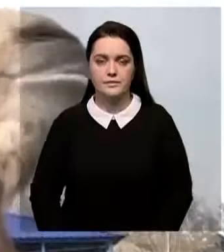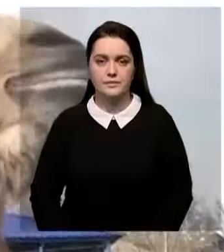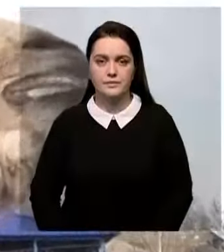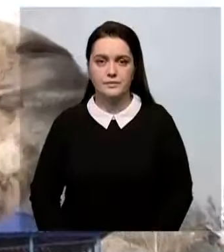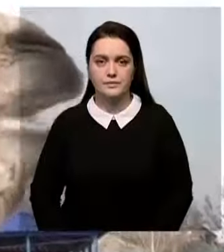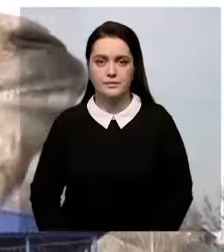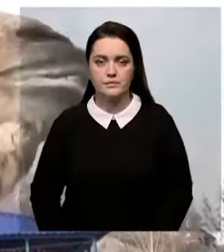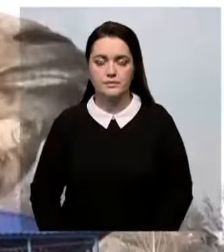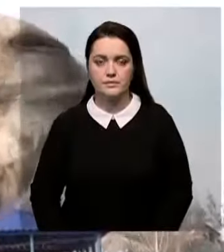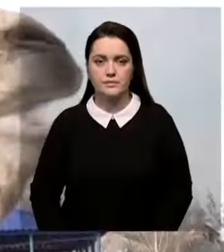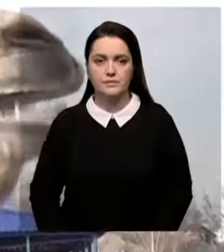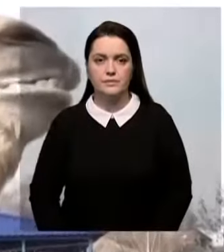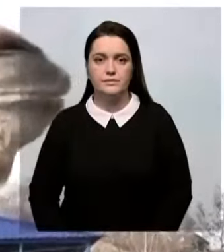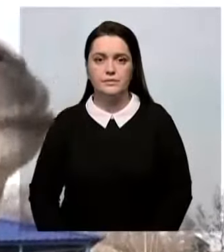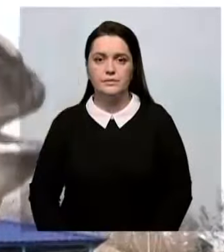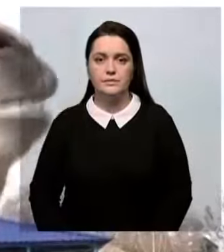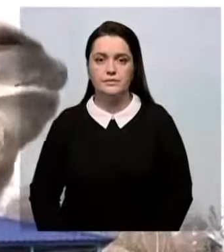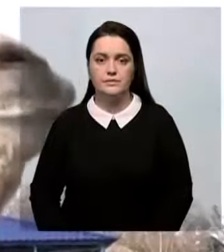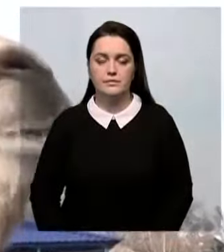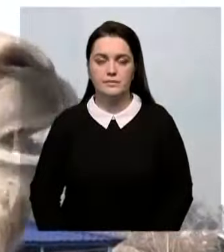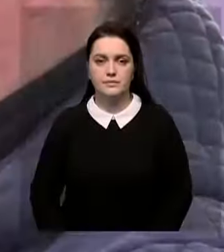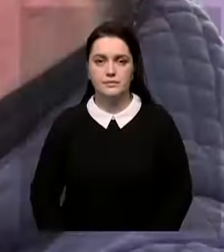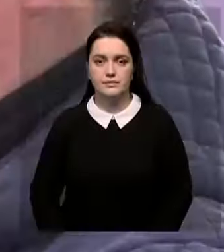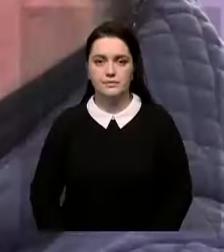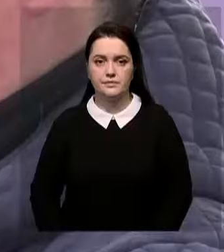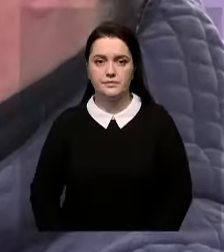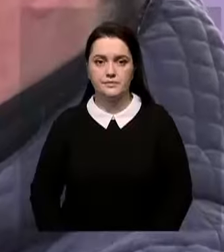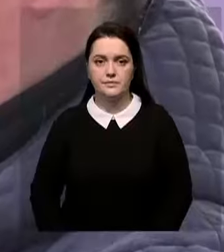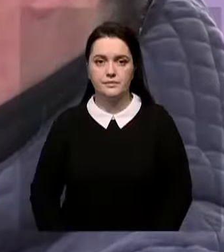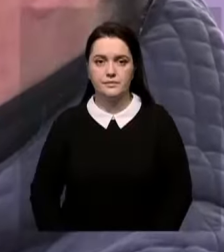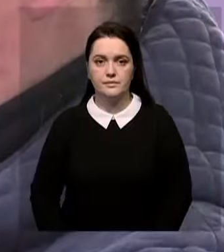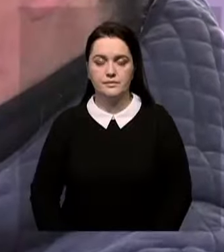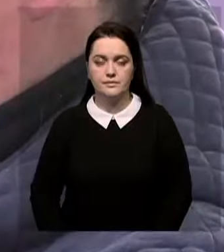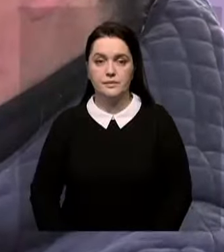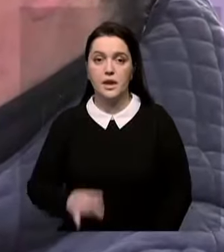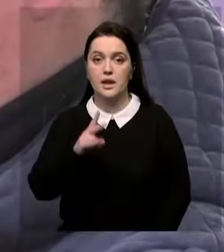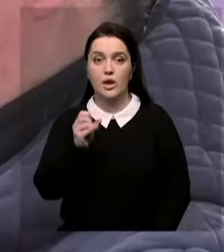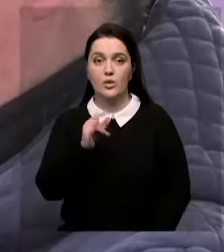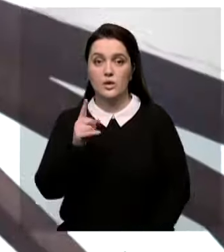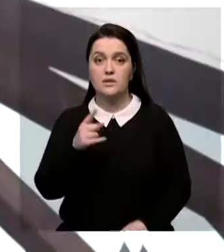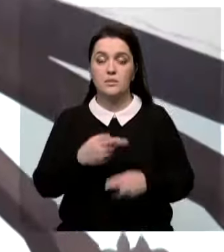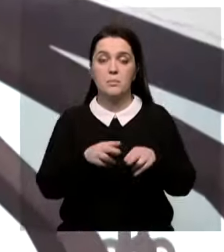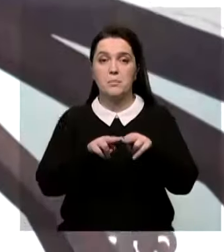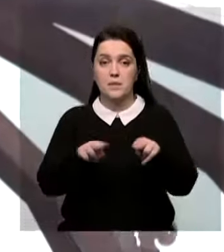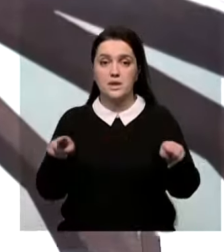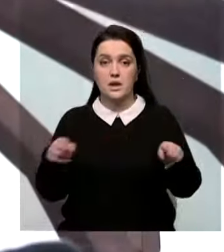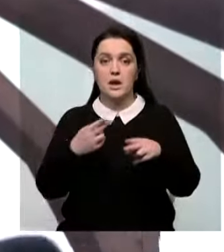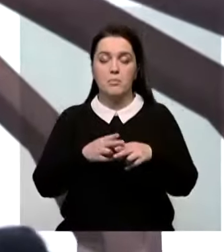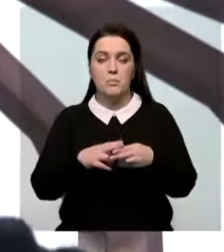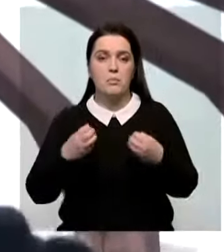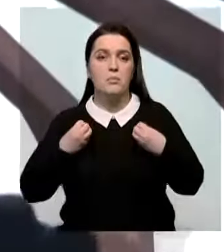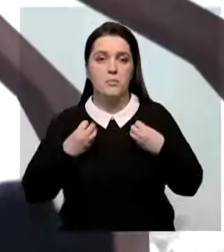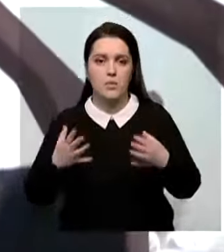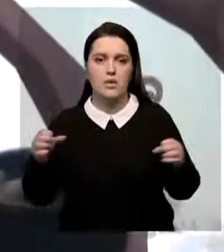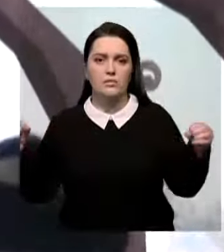Жарасып көңіл қоштыға, бексін халық достыға. Наурыз мейрамы петропавловцы отпраздновали с большим размахом.